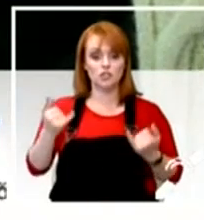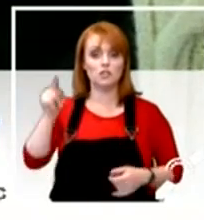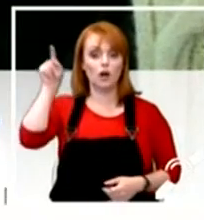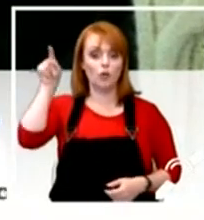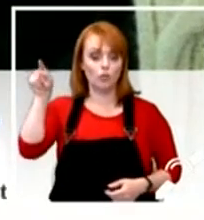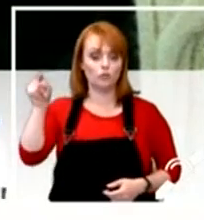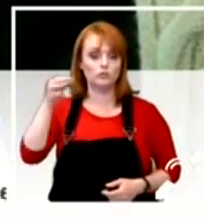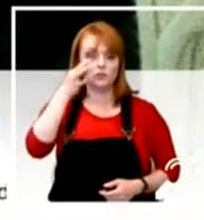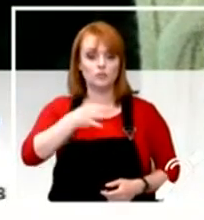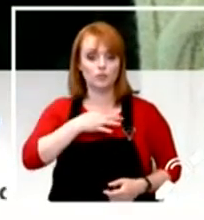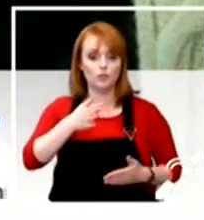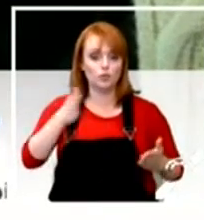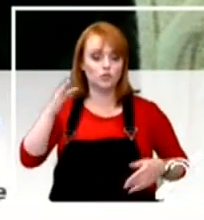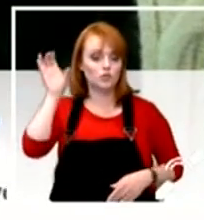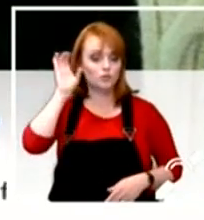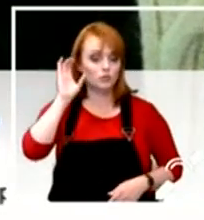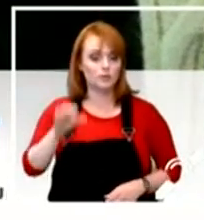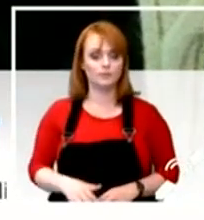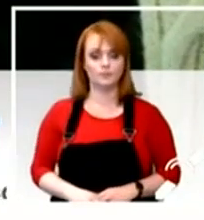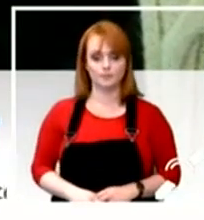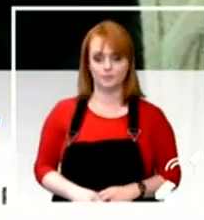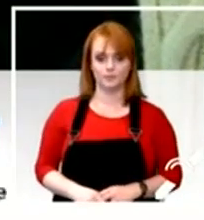mai multe. Mădălina, bună seara, te ascultă.